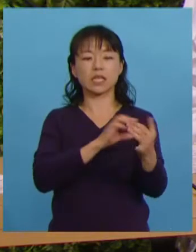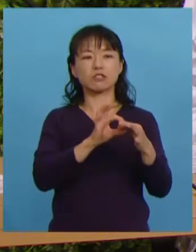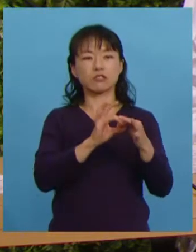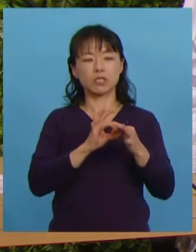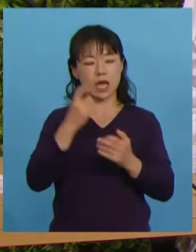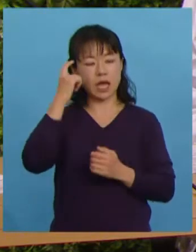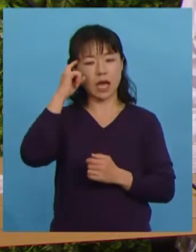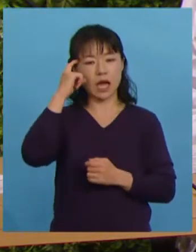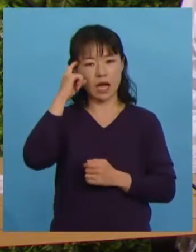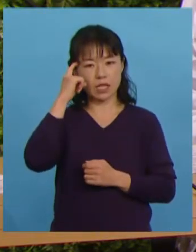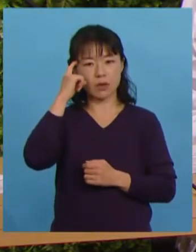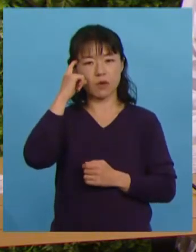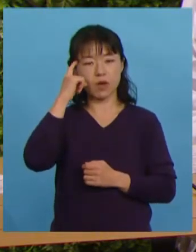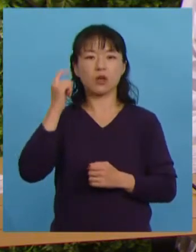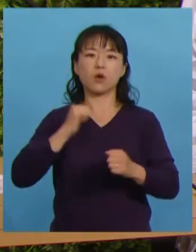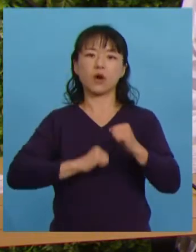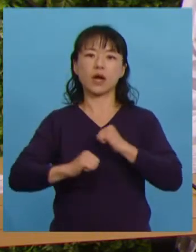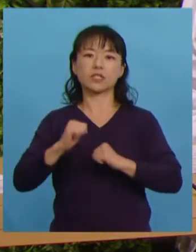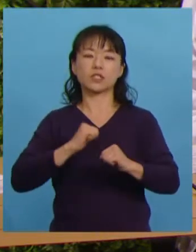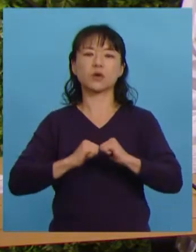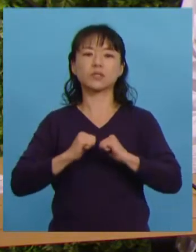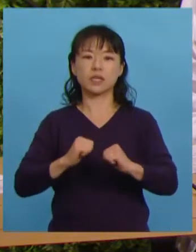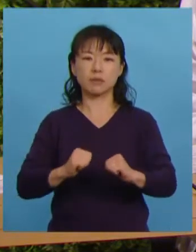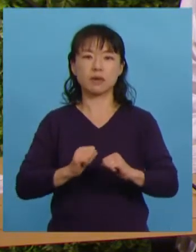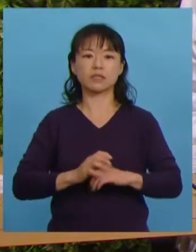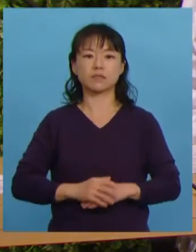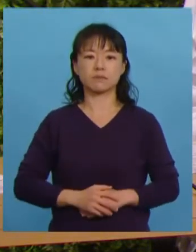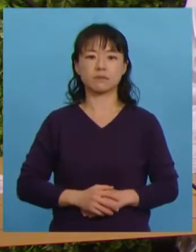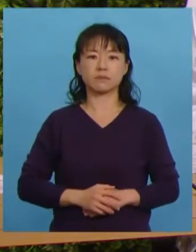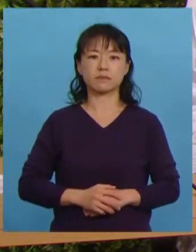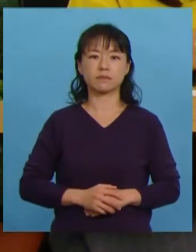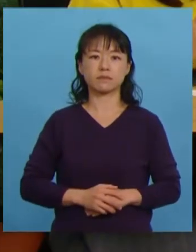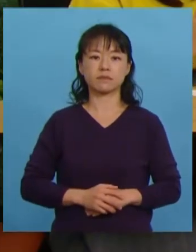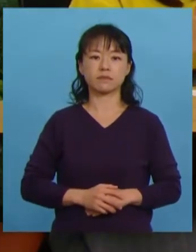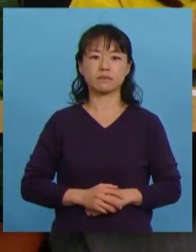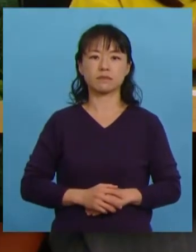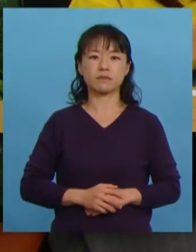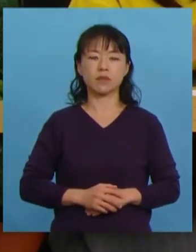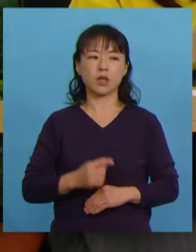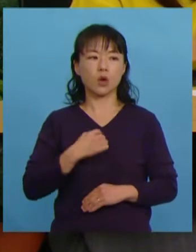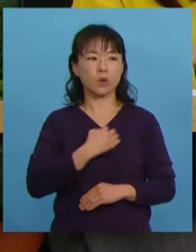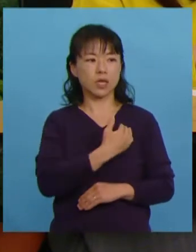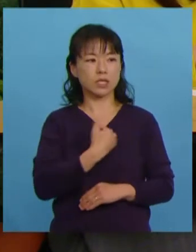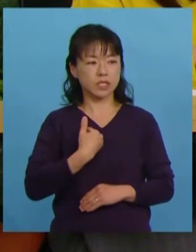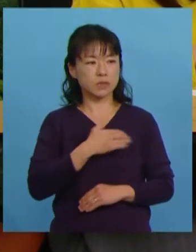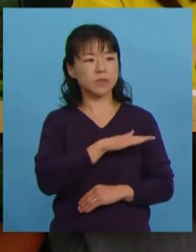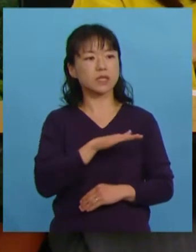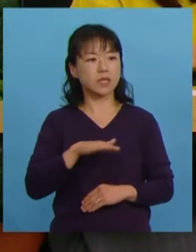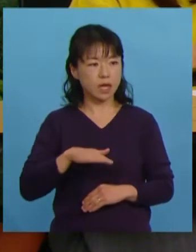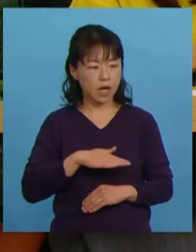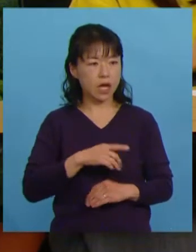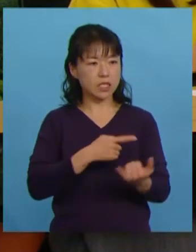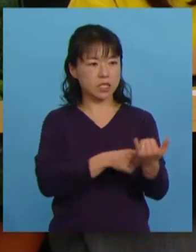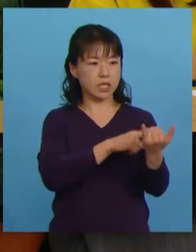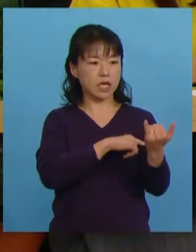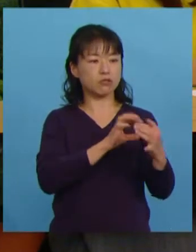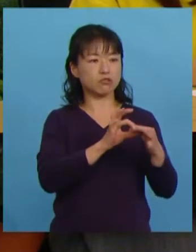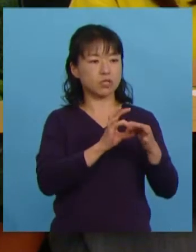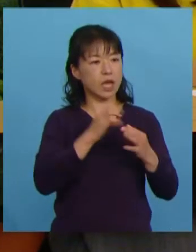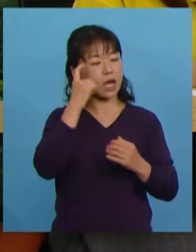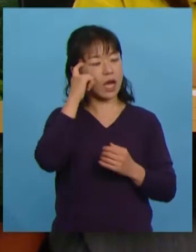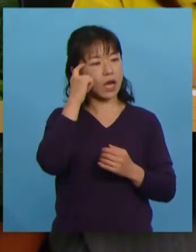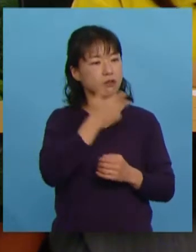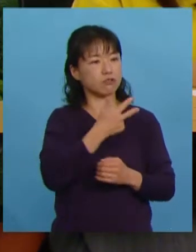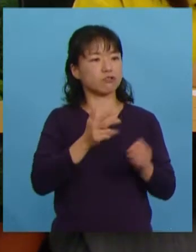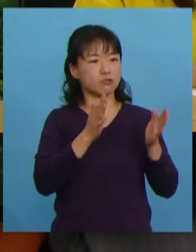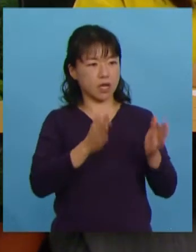人権について考えてもらうよう活動しております。 なるほど。私たちみんなが人権について考える1週間